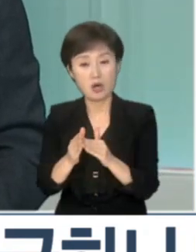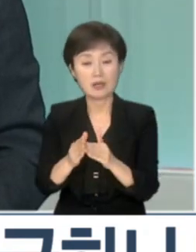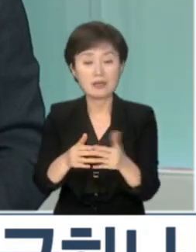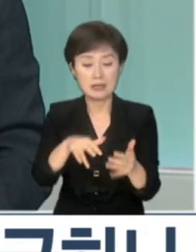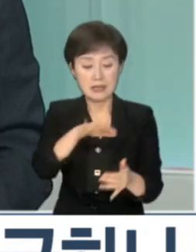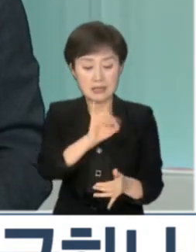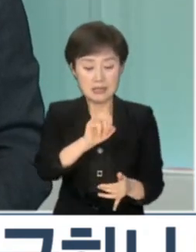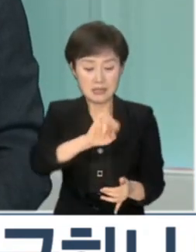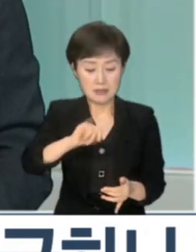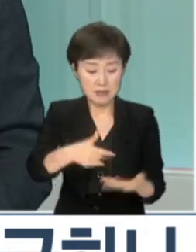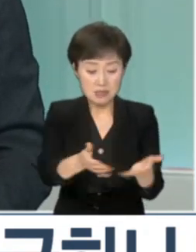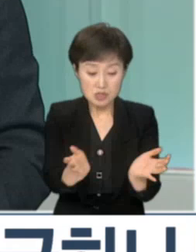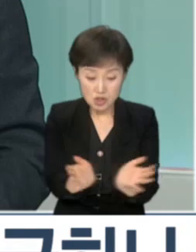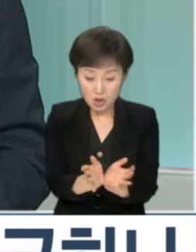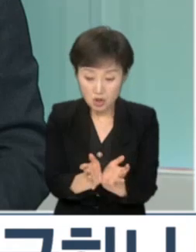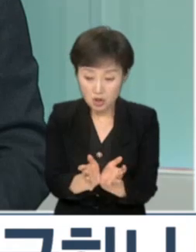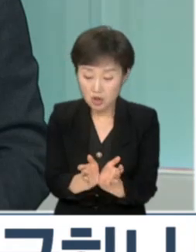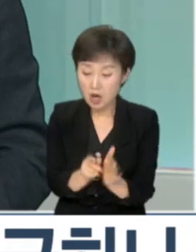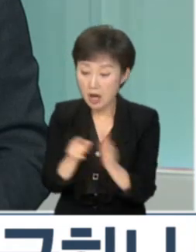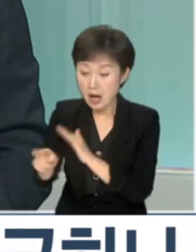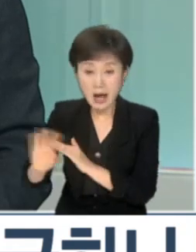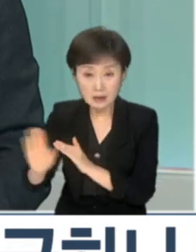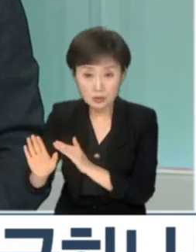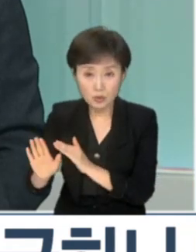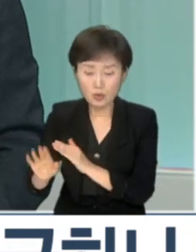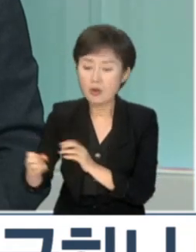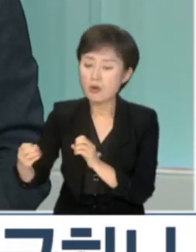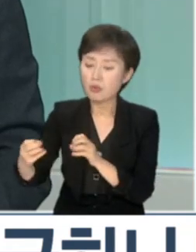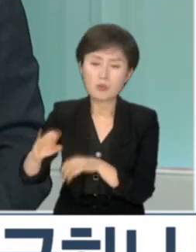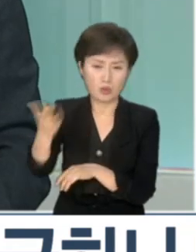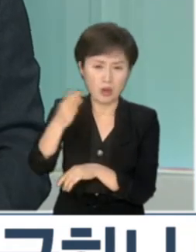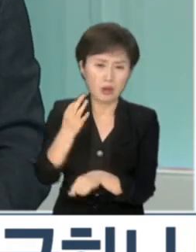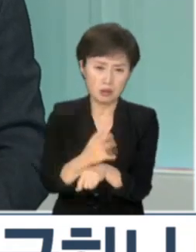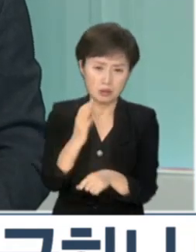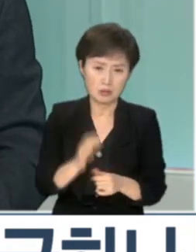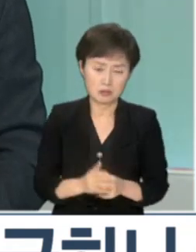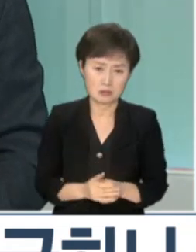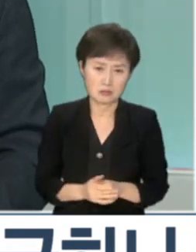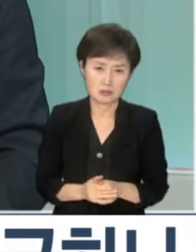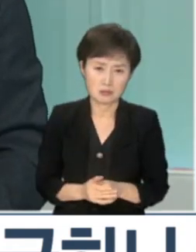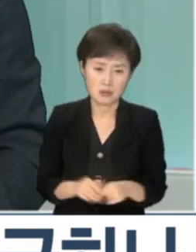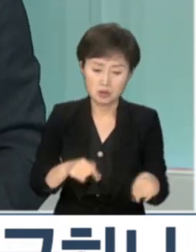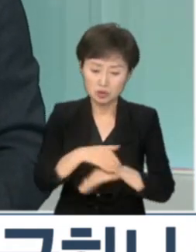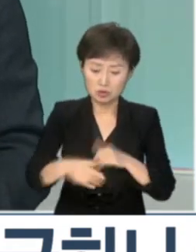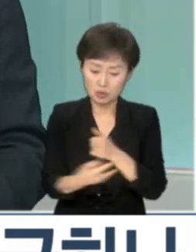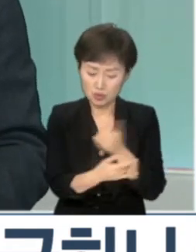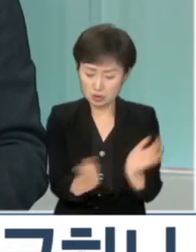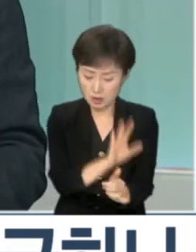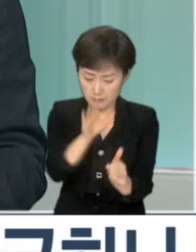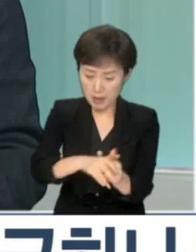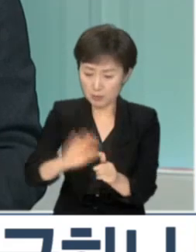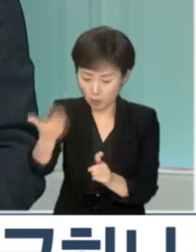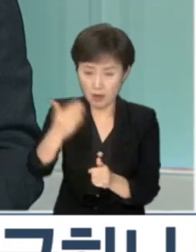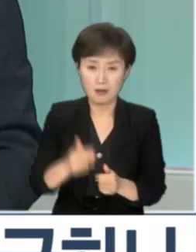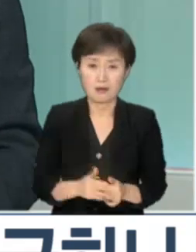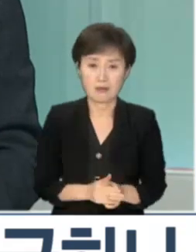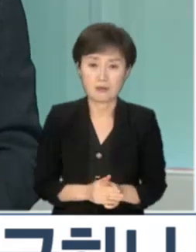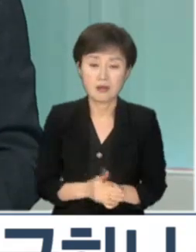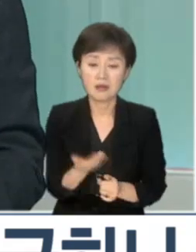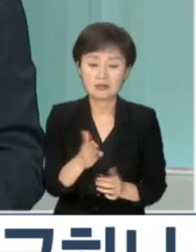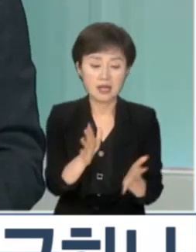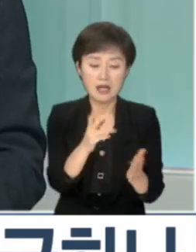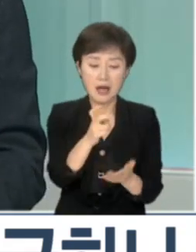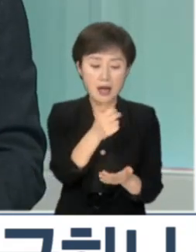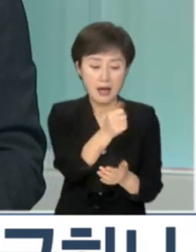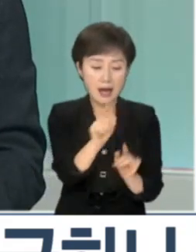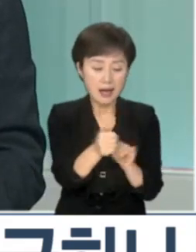정책 의총까지 굳이 안 오더라도 수시로 열리는 당정협의 있지 않습니까? 그리고 당의 정책이 통해서 전달하면 될 문제예요, 사실은. 그런데 이것도 우리가